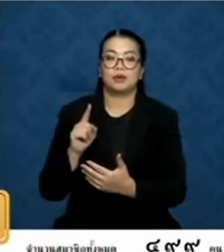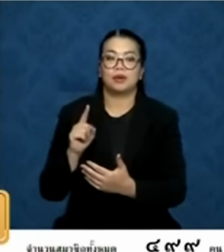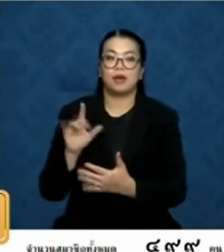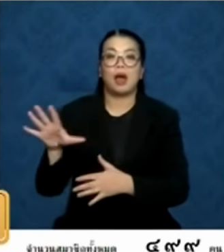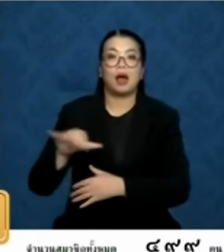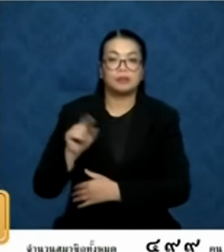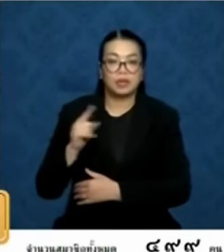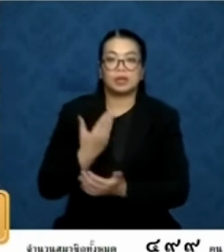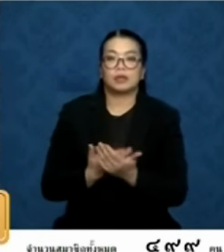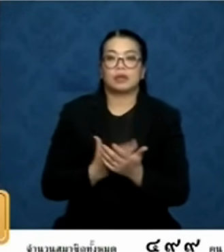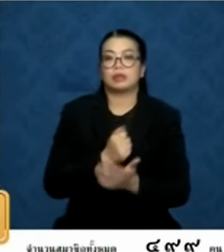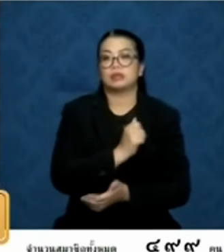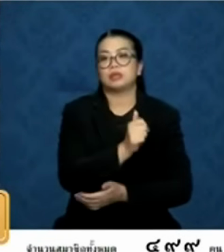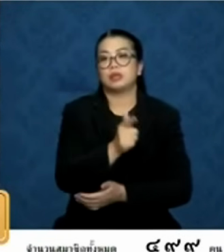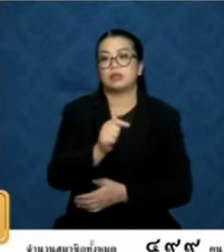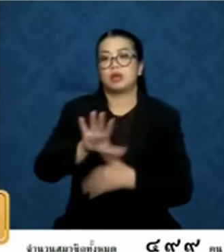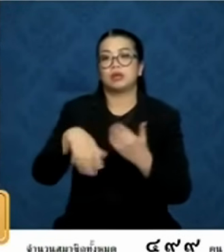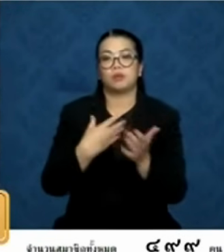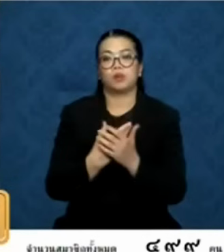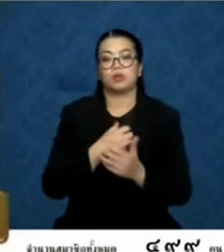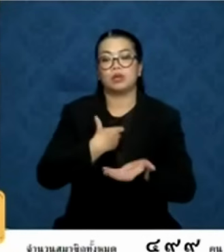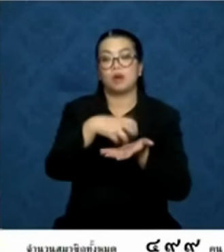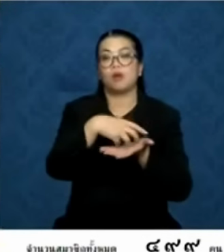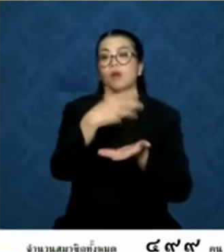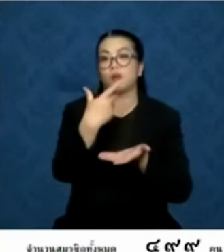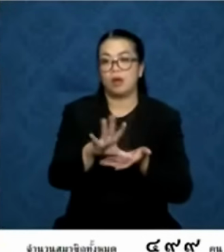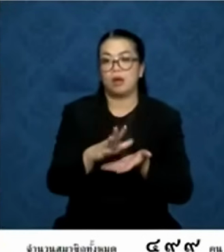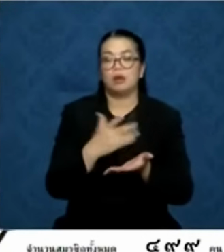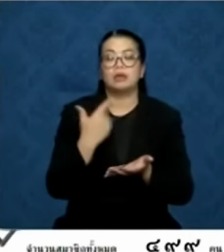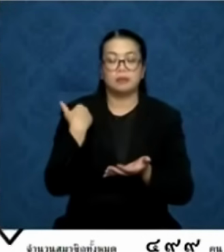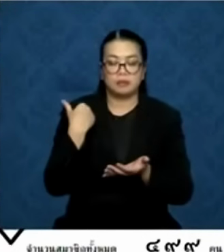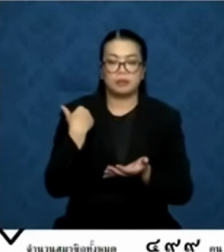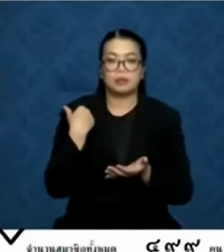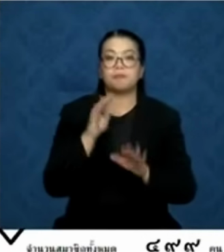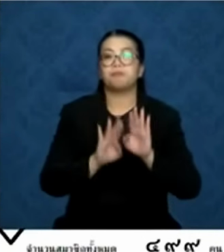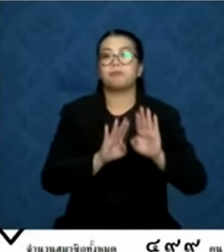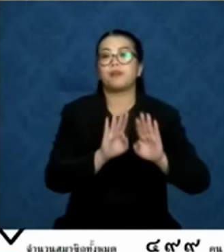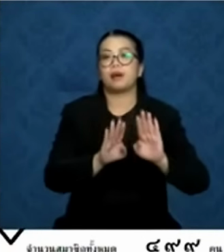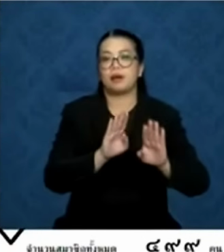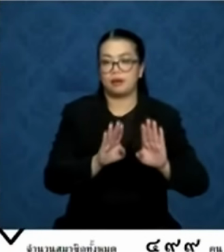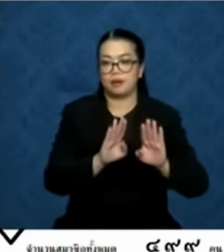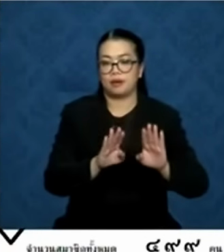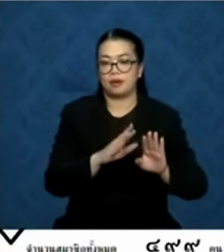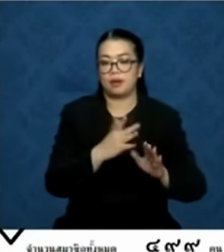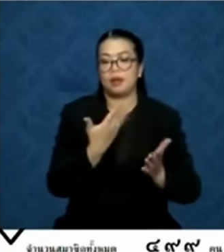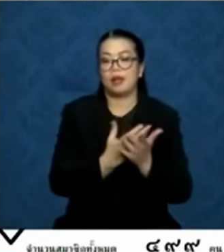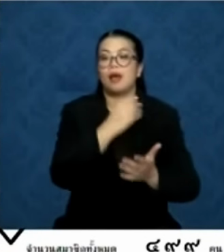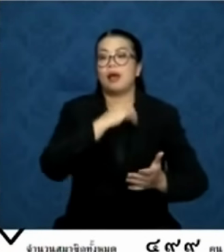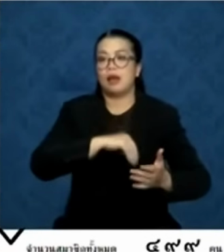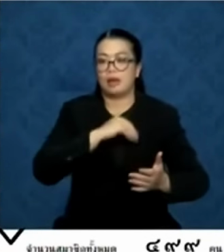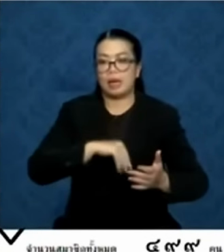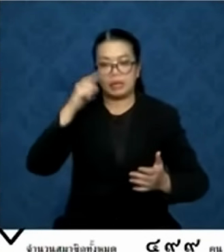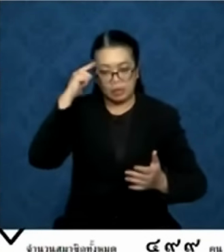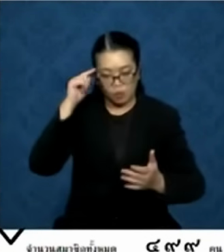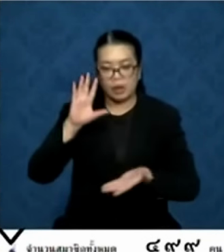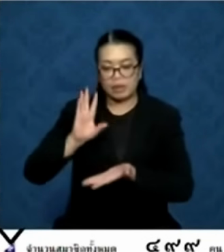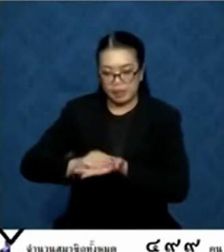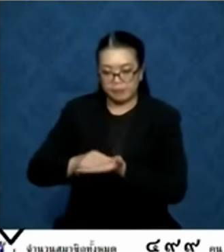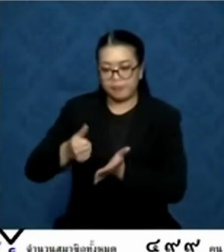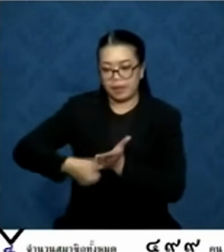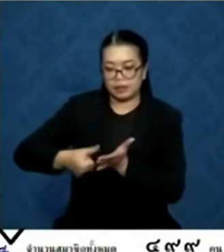าจากรายจ่ายที่คาดว่าโดยมีที่มาจากรายได้ที่คาดว่าจะจัดเก็บ